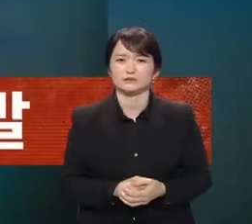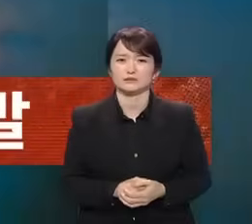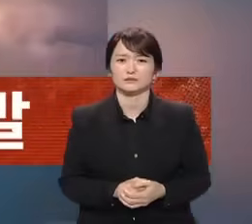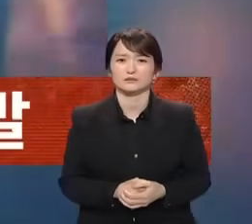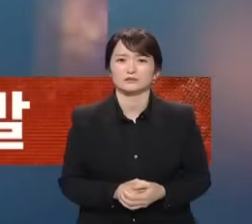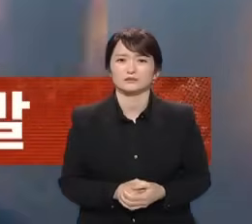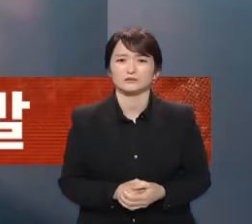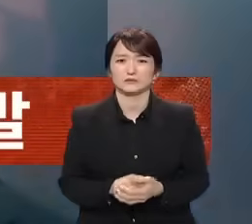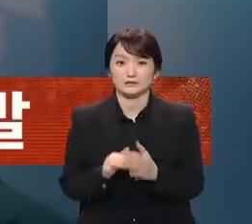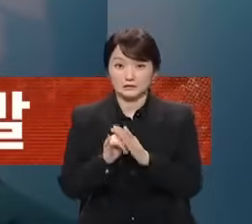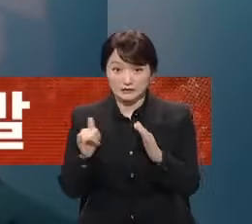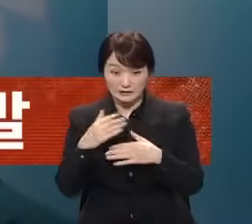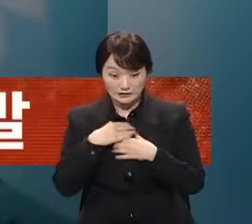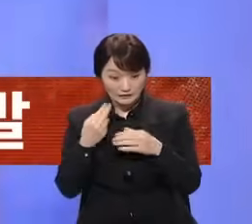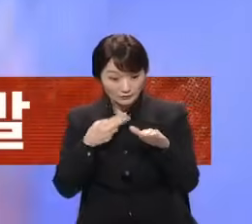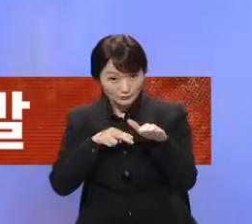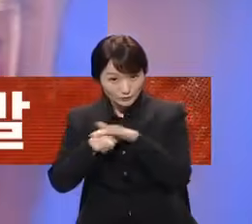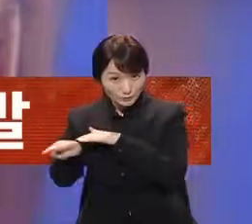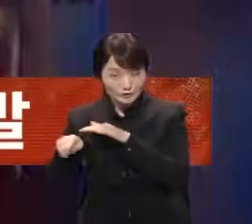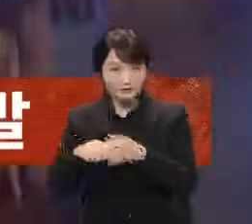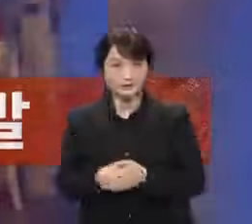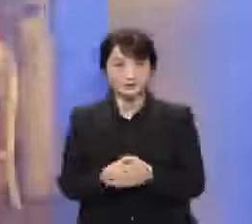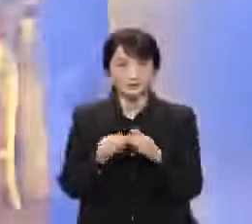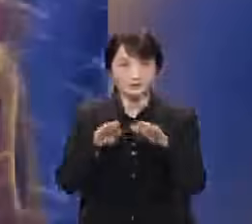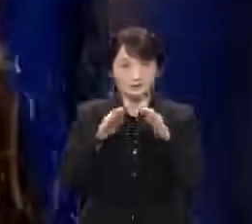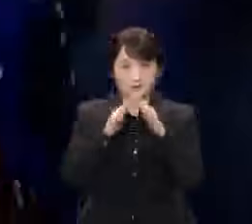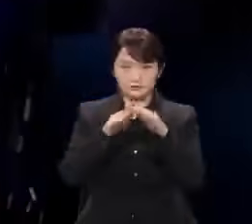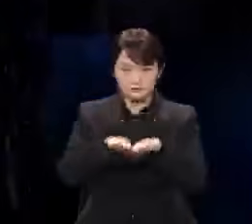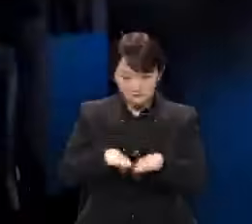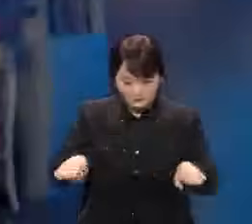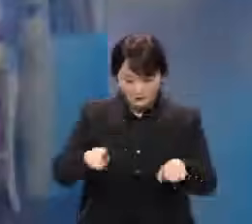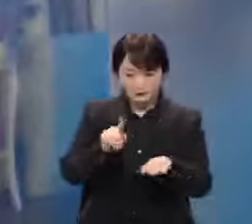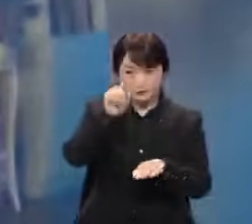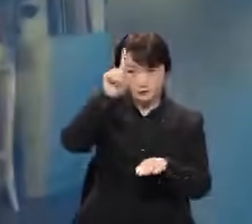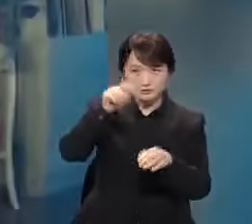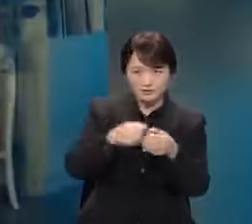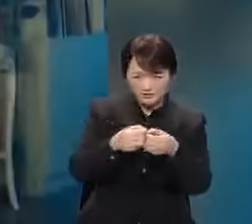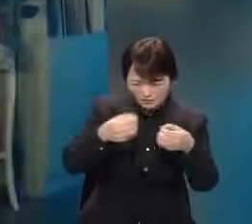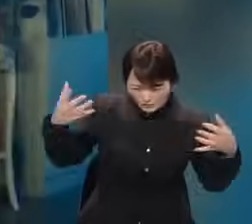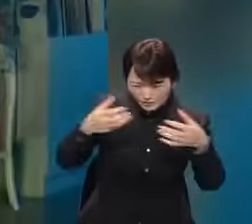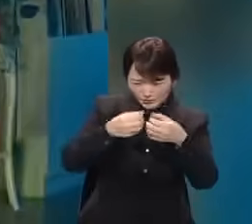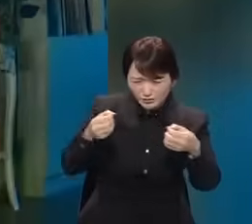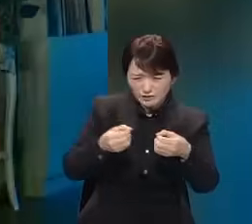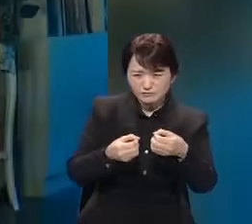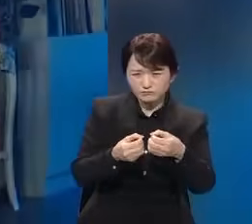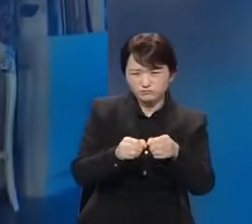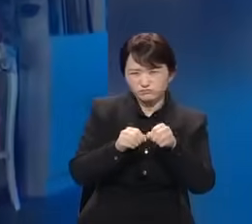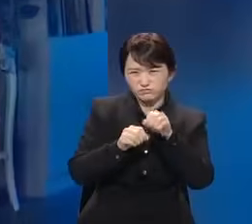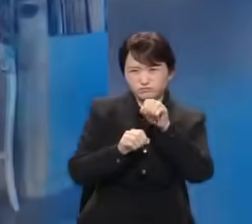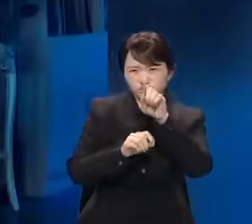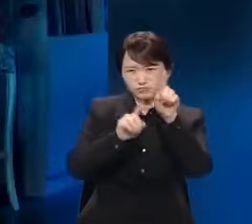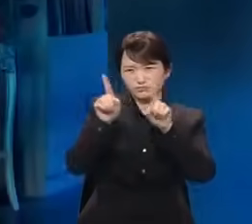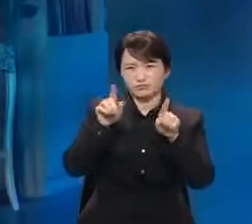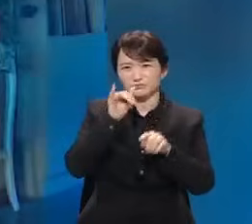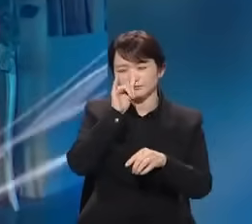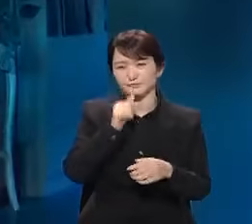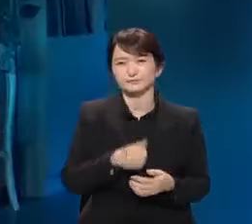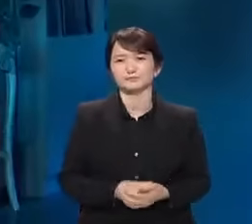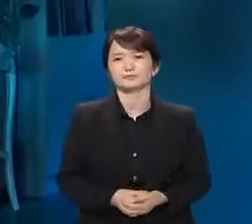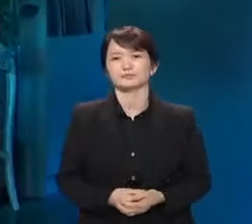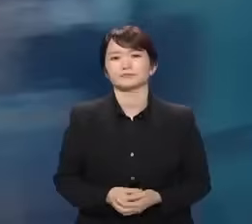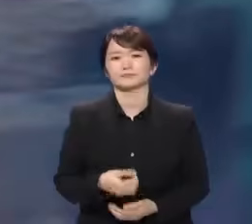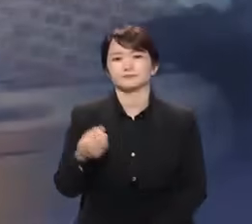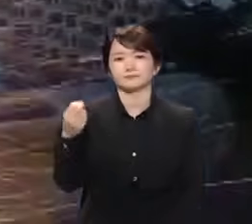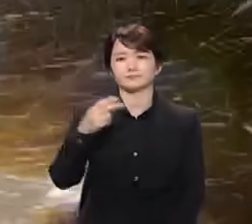겁니다. 다행히 가족들은 무사했지만요. 집 바닥부터 천장까지 폭발의 흔적이 잔뜩 남고 말았습니다. 자, 다시